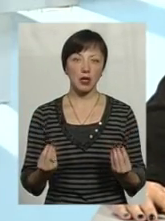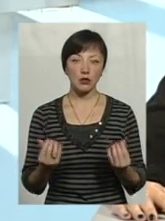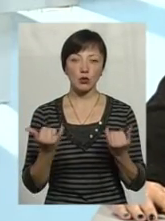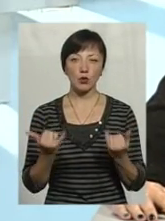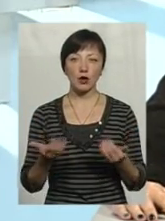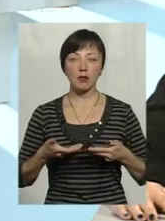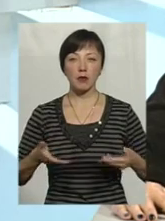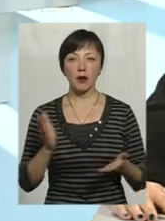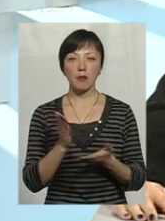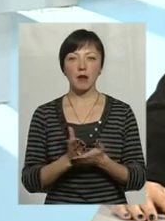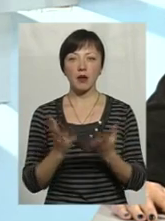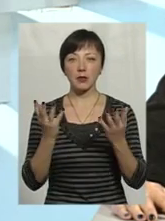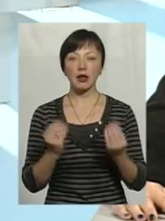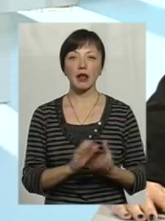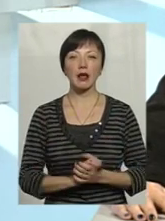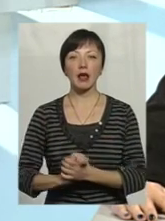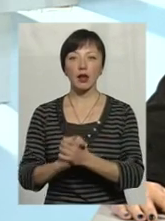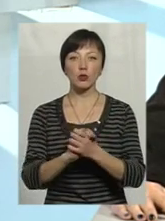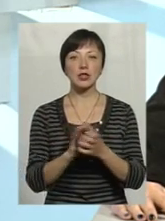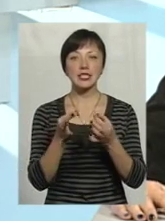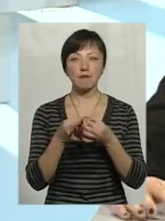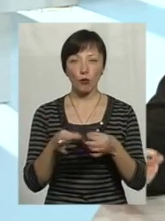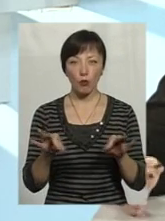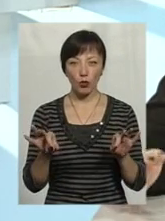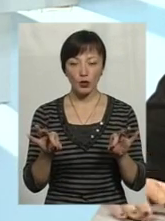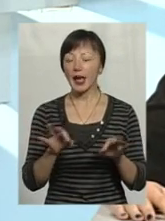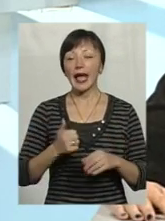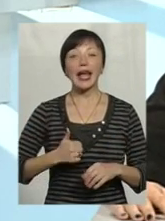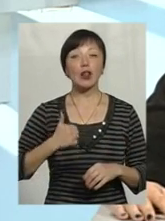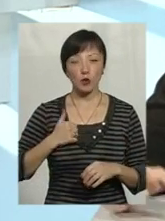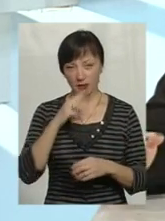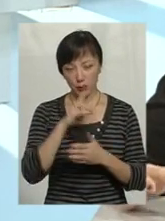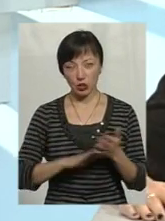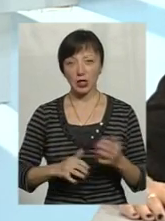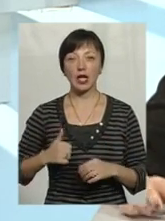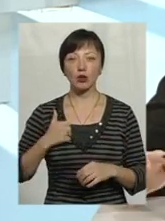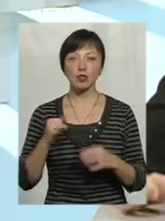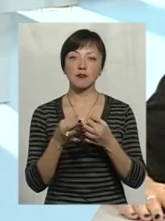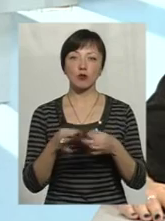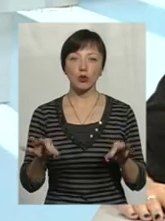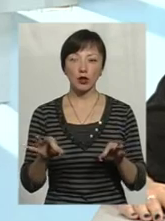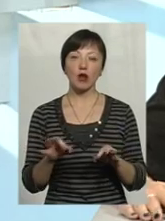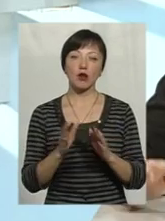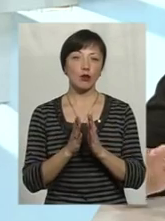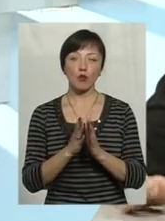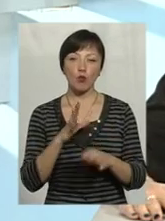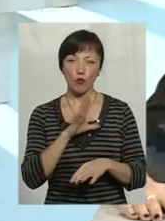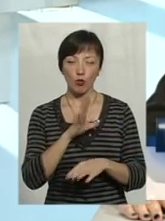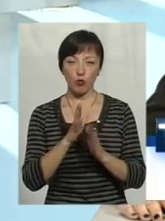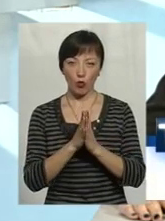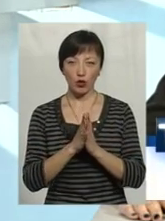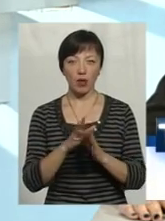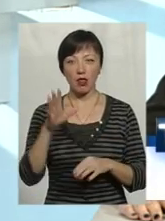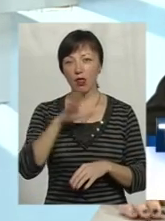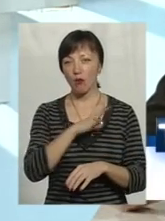ми маємо День гідності та свободи, тому в мене велике прохання до людей не бути байдужими, пам'ятати